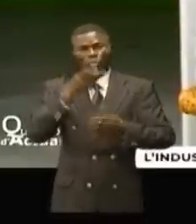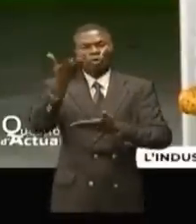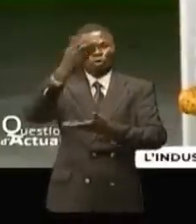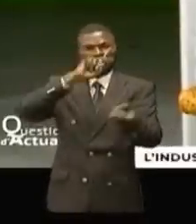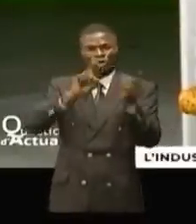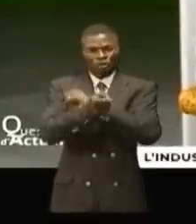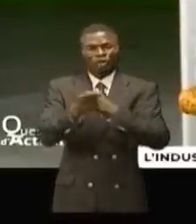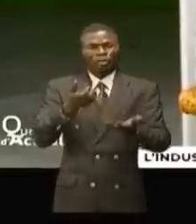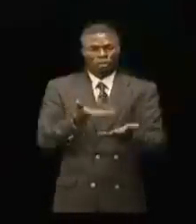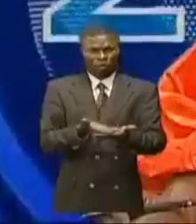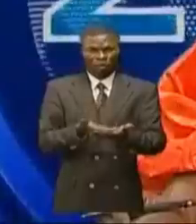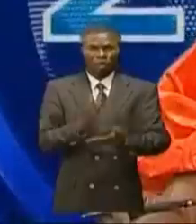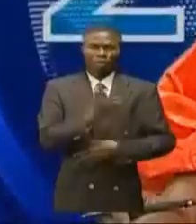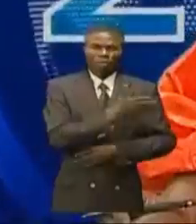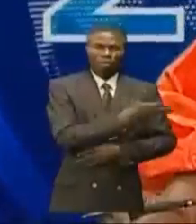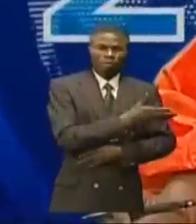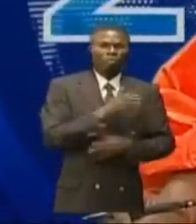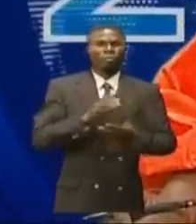transformation?